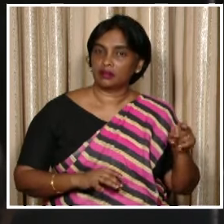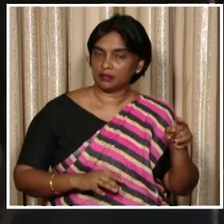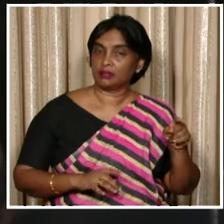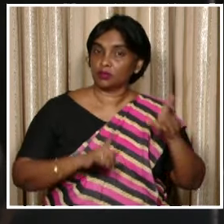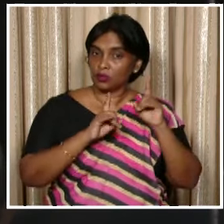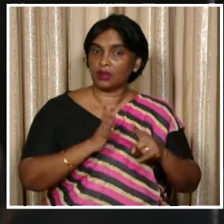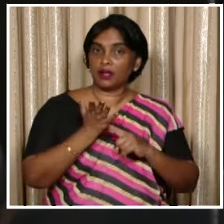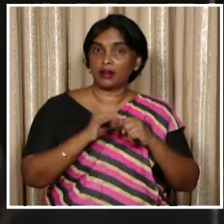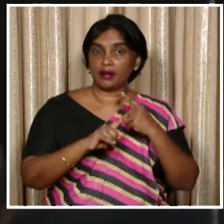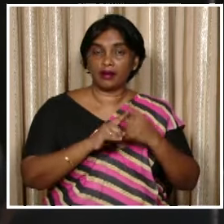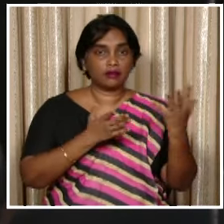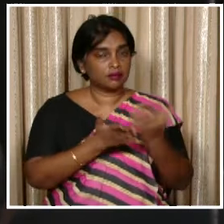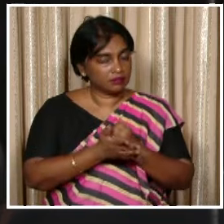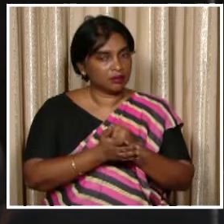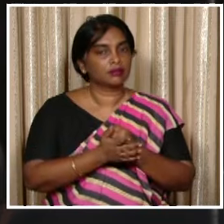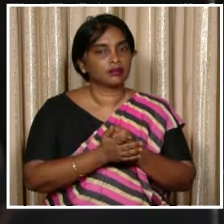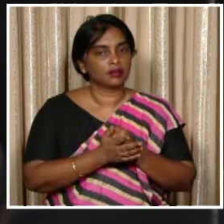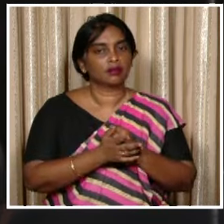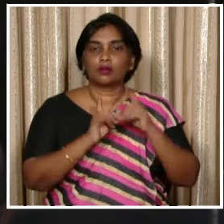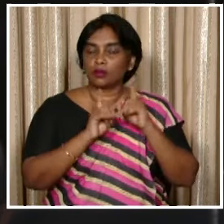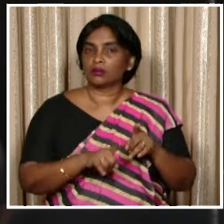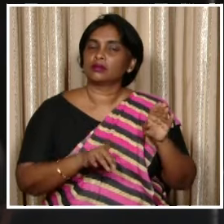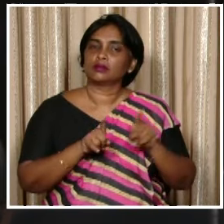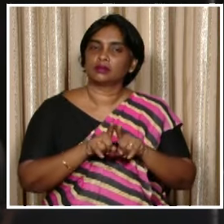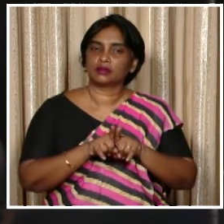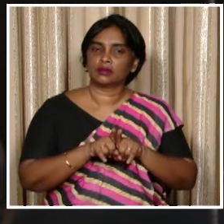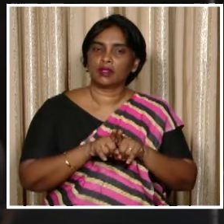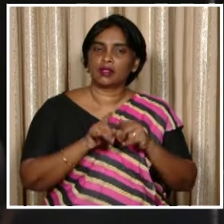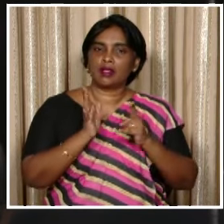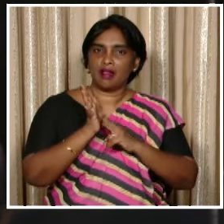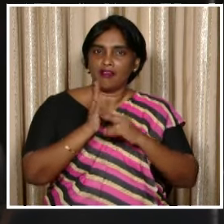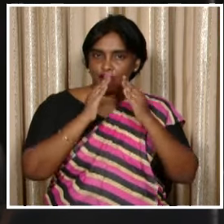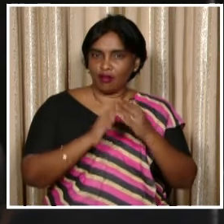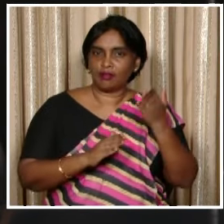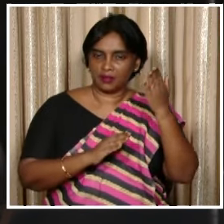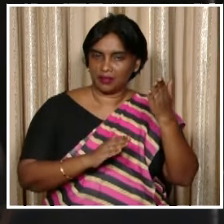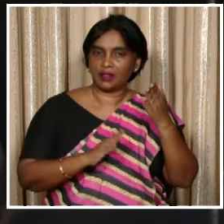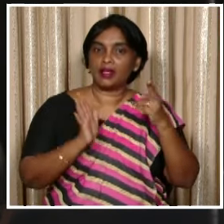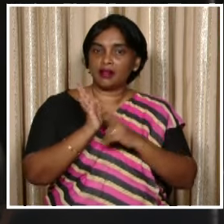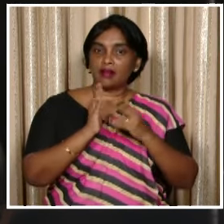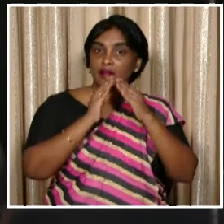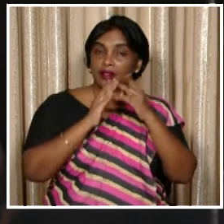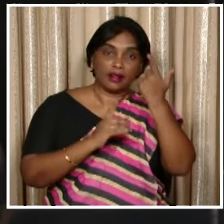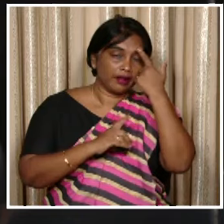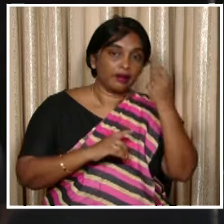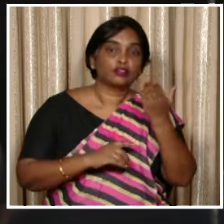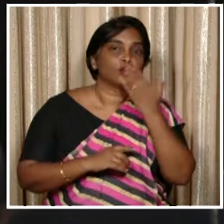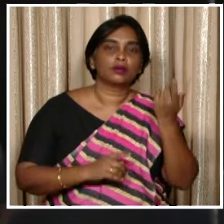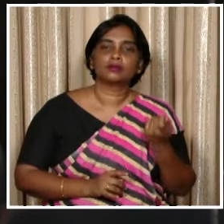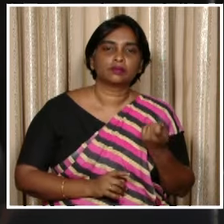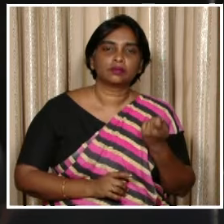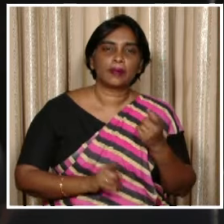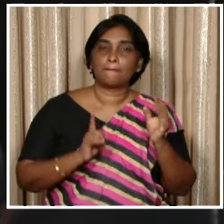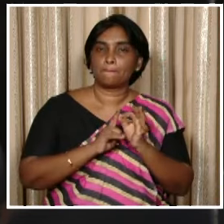එව්වට බද්දක් ගැහුවොත් එහෙම හරි ඒවා සාමාන්‍යයෙන් නාවලනේ ඔබතුමත් ඉන්නේ. හරි නාවල ගයක් කුලියට දෙන්න පුළුවන් කීයටද?